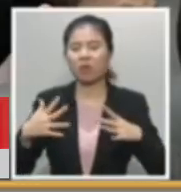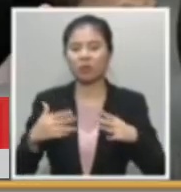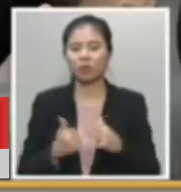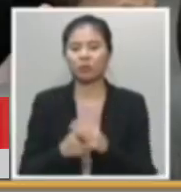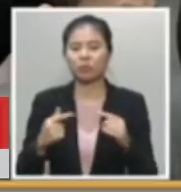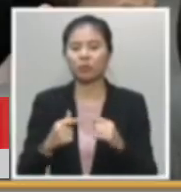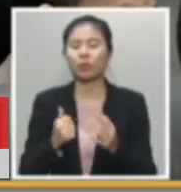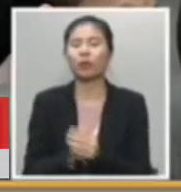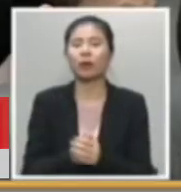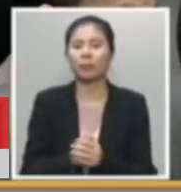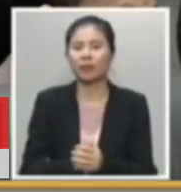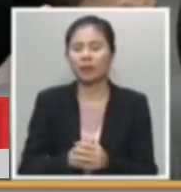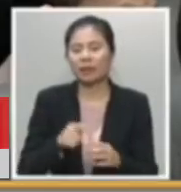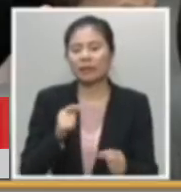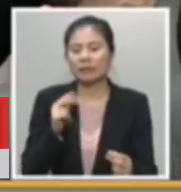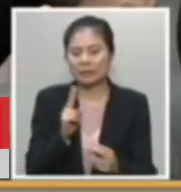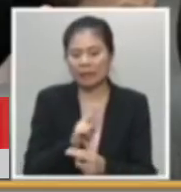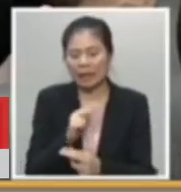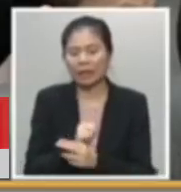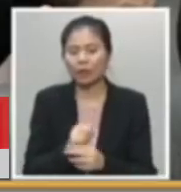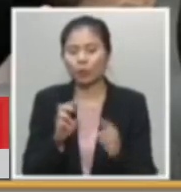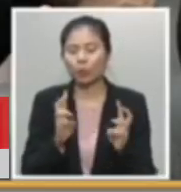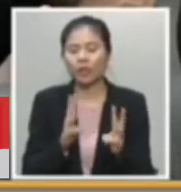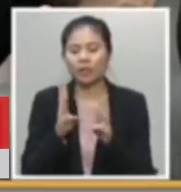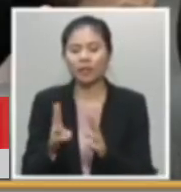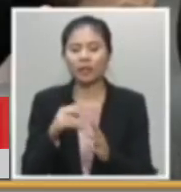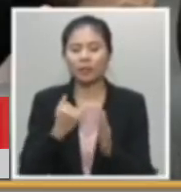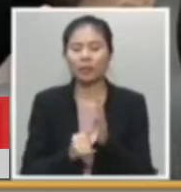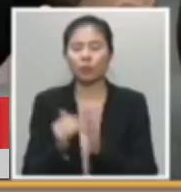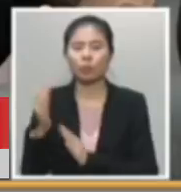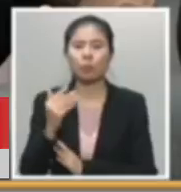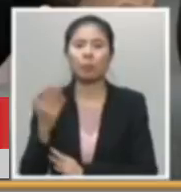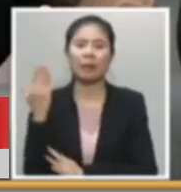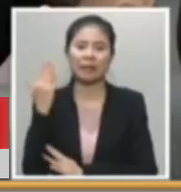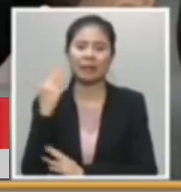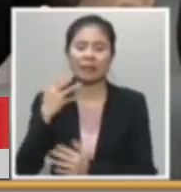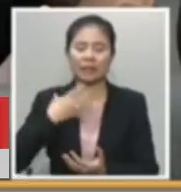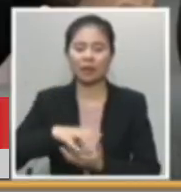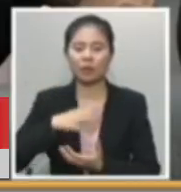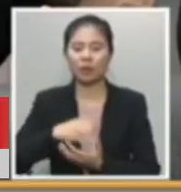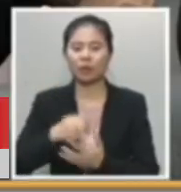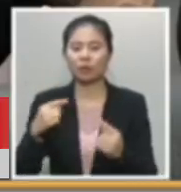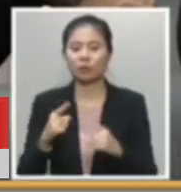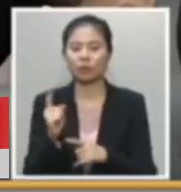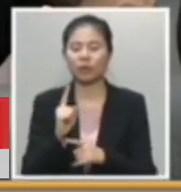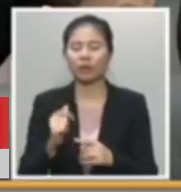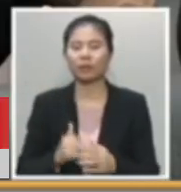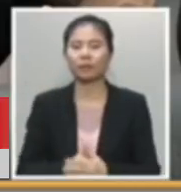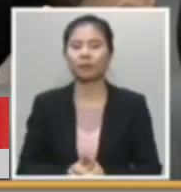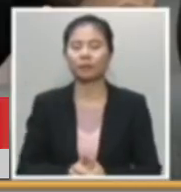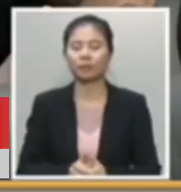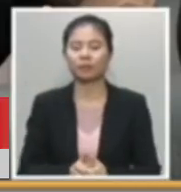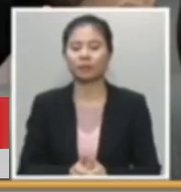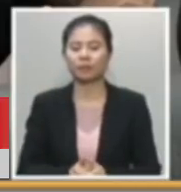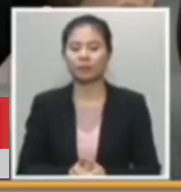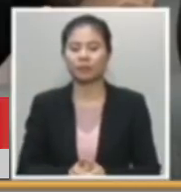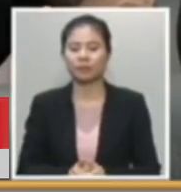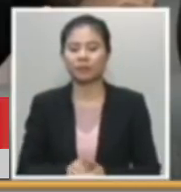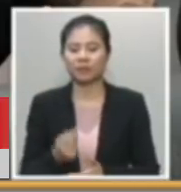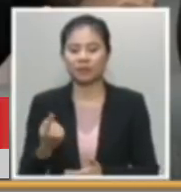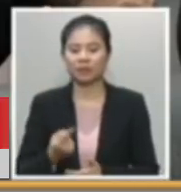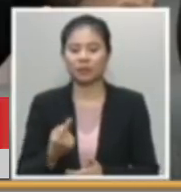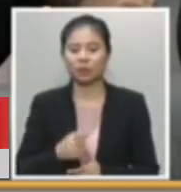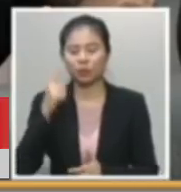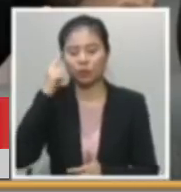ที่ที่จะใช้ผมยกตัวอย่างไปเมื่อสักครู่หลายพื้นที่เป็นอย่างนี้ครับทั้งที่จะรู้ว่ามันใ